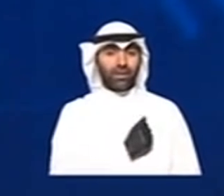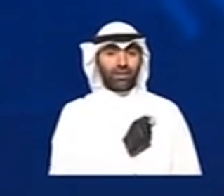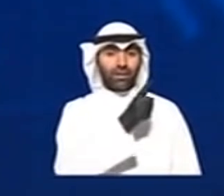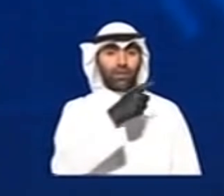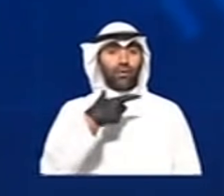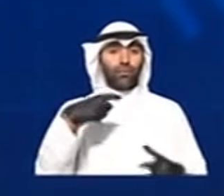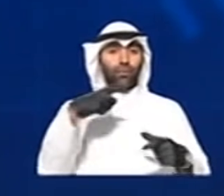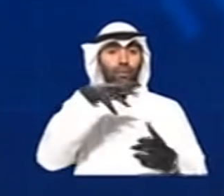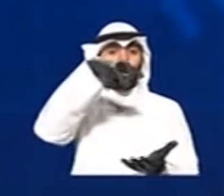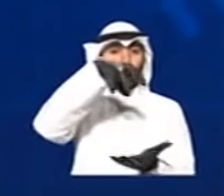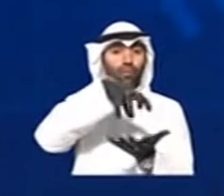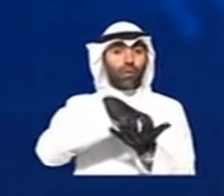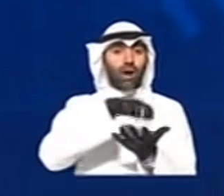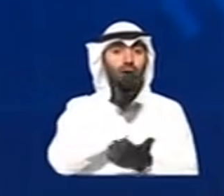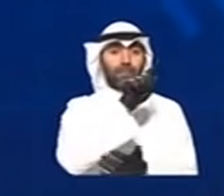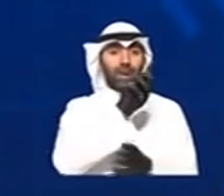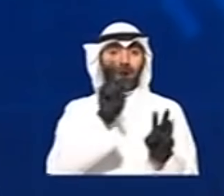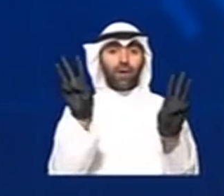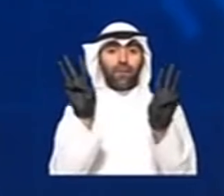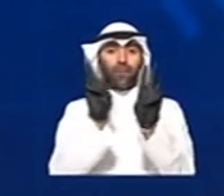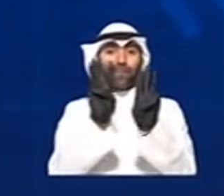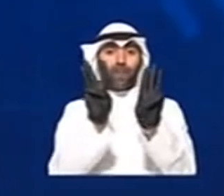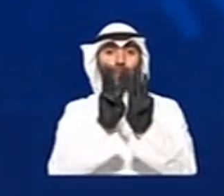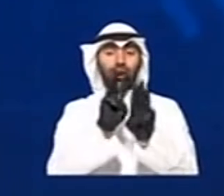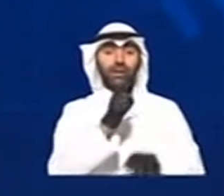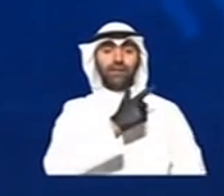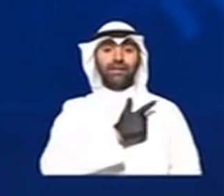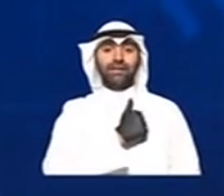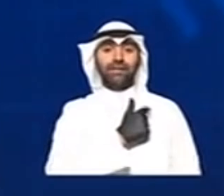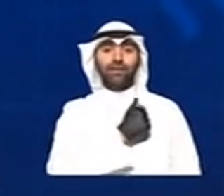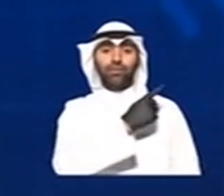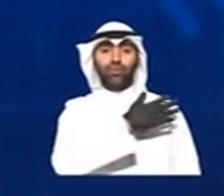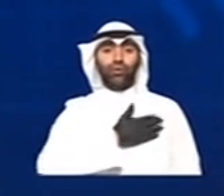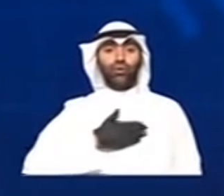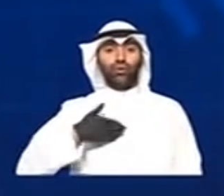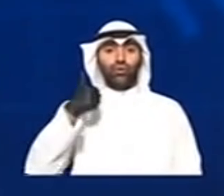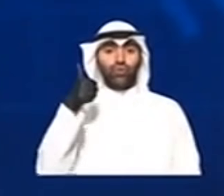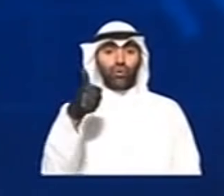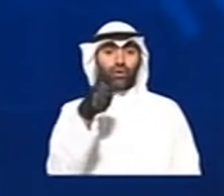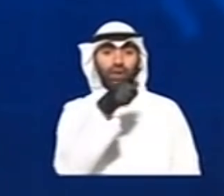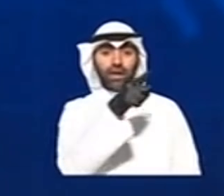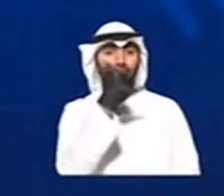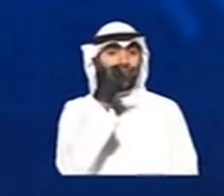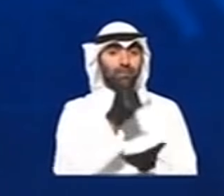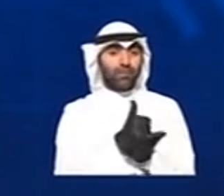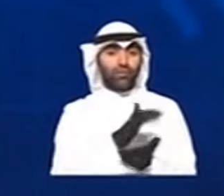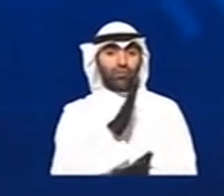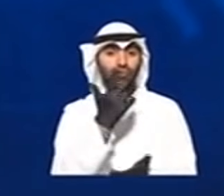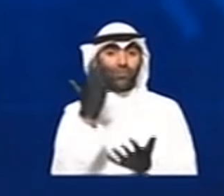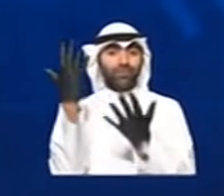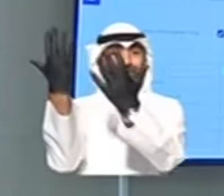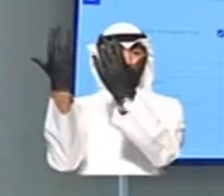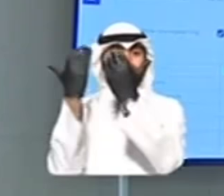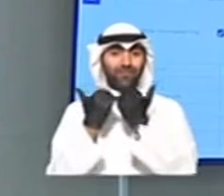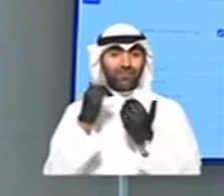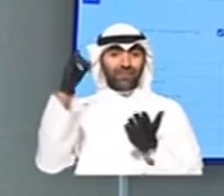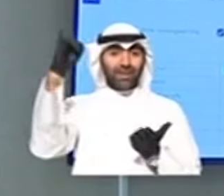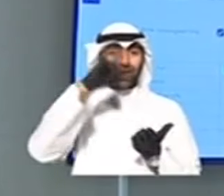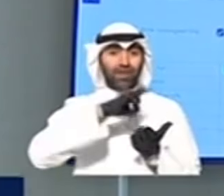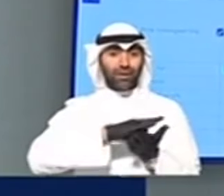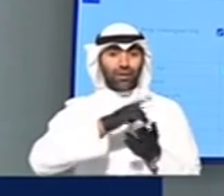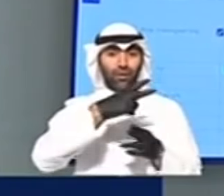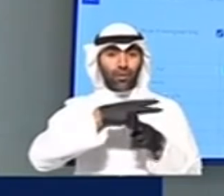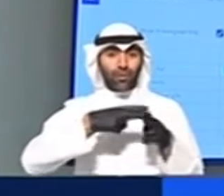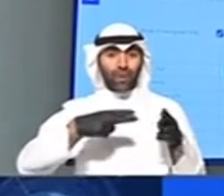الاتصال والمتابعة الخاصة بتطبيق شلونك في منطقة السالمية، ورافق سموه خلال الجولة معالي نائب رئيس